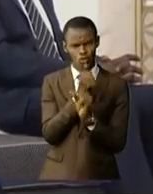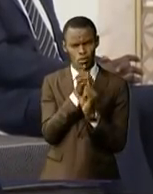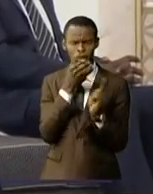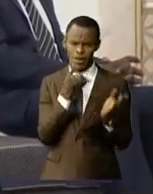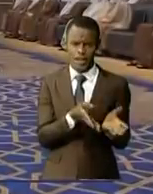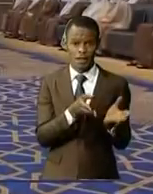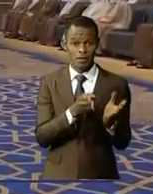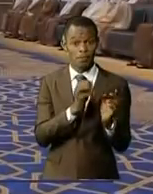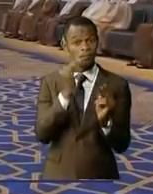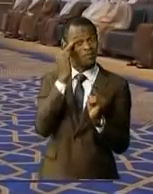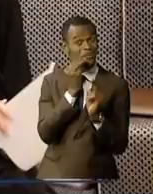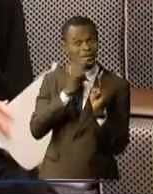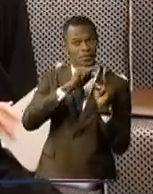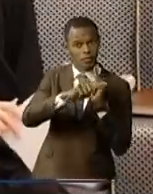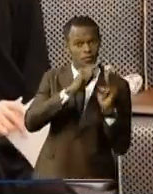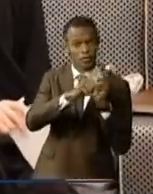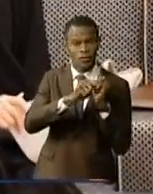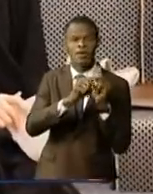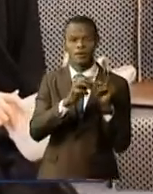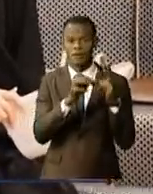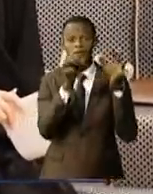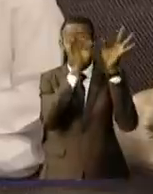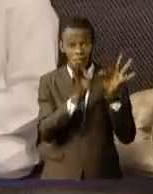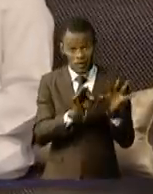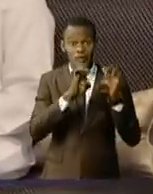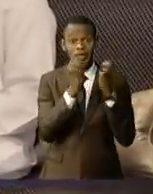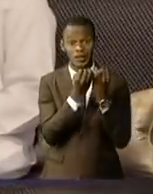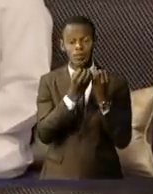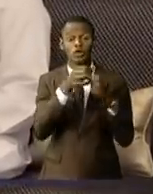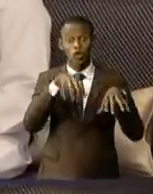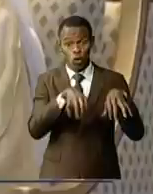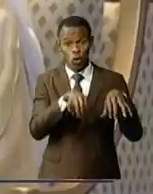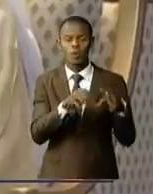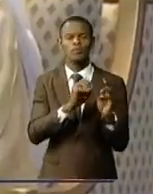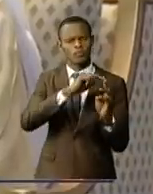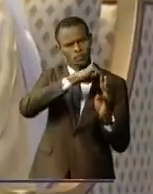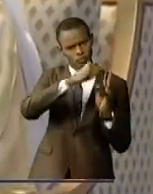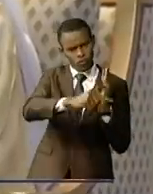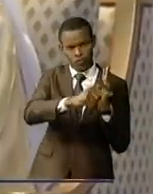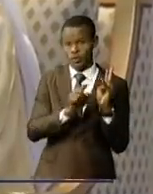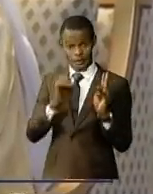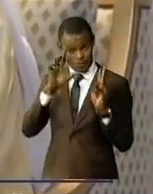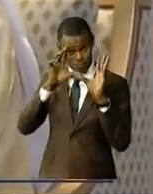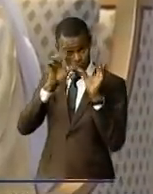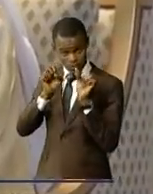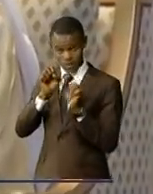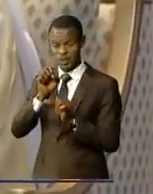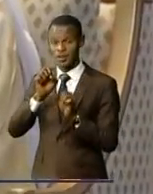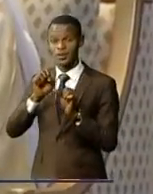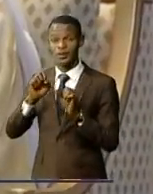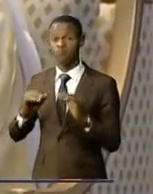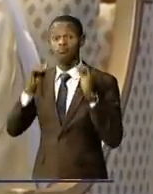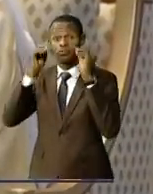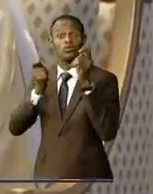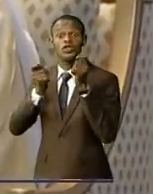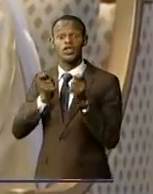et la Fédération des entreprises du Congo, ainsi que la partie émirati avec à sa tête son Altesse le souverain de Dubaï,